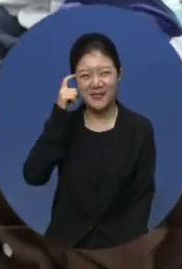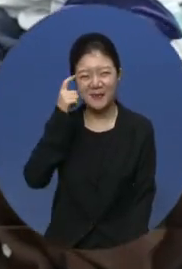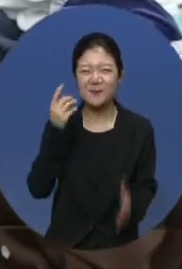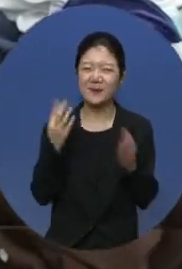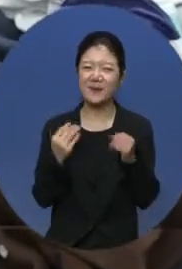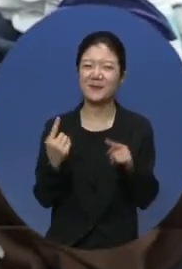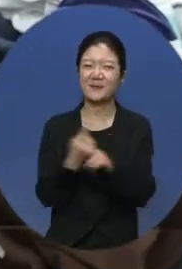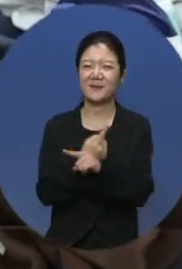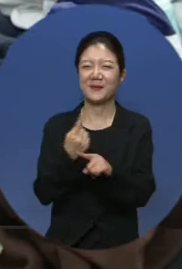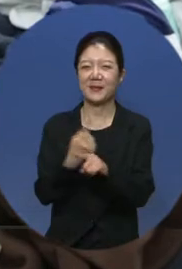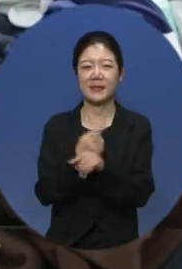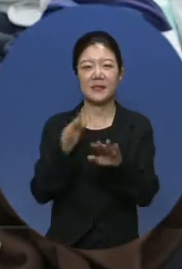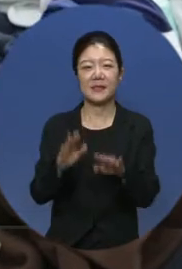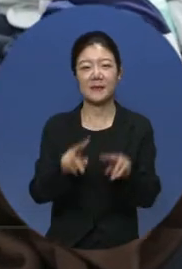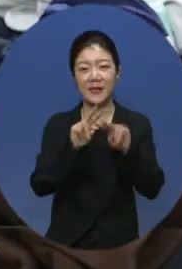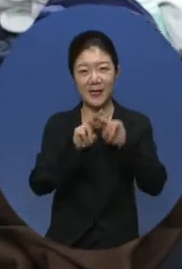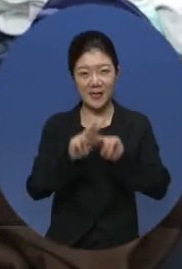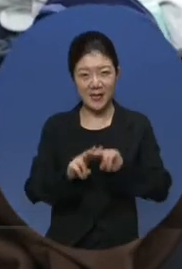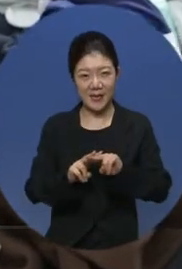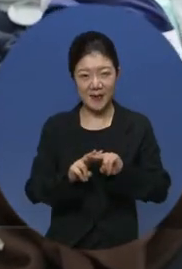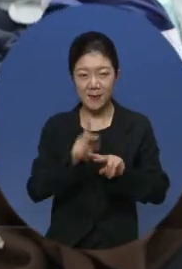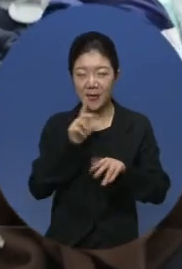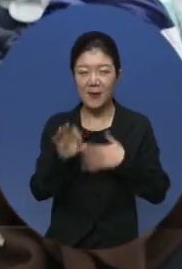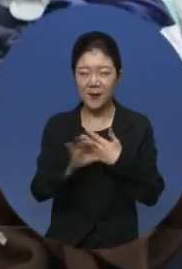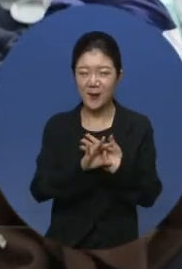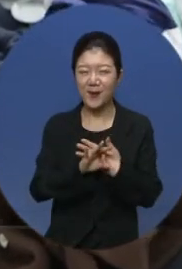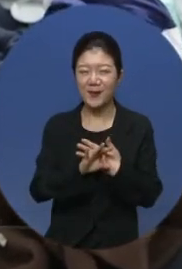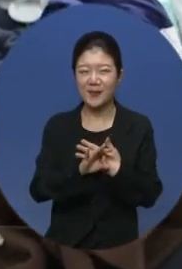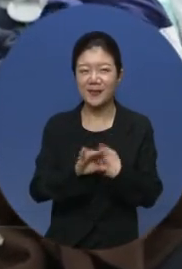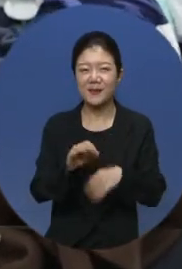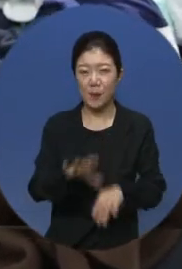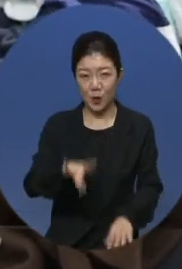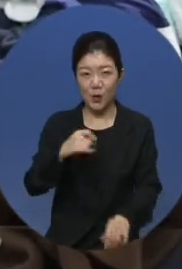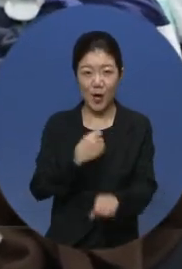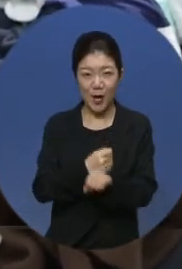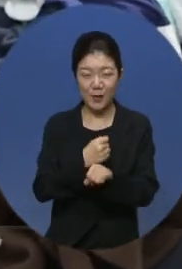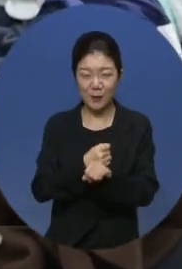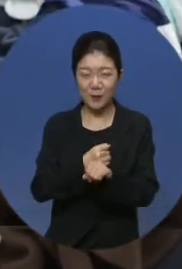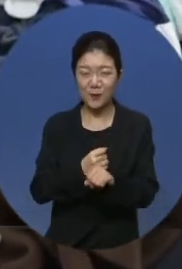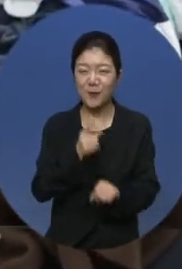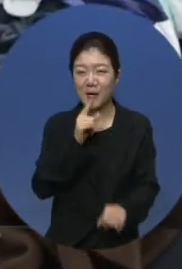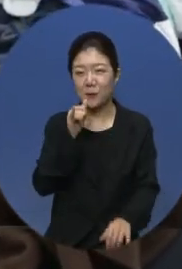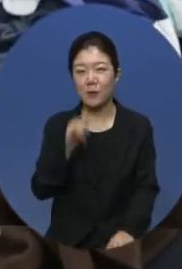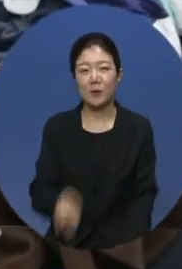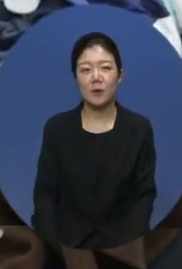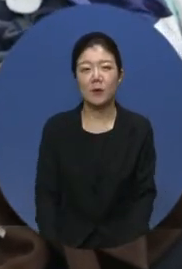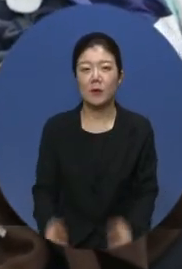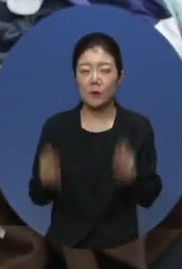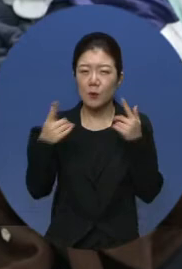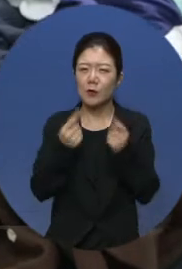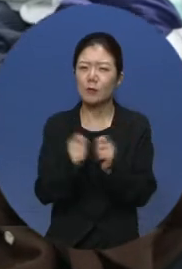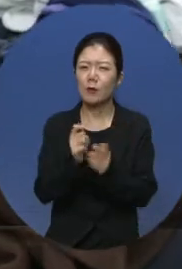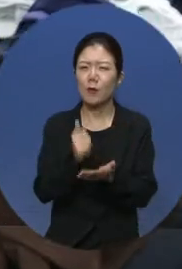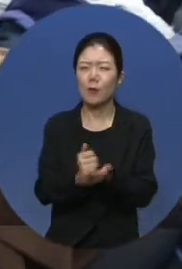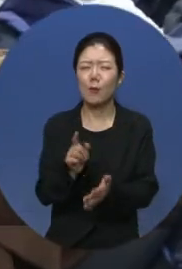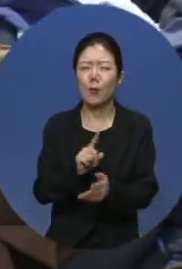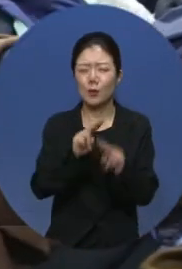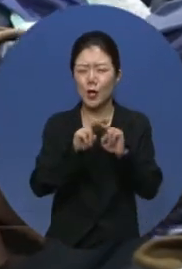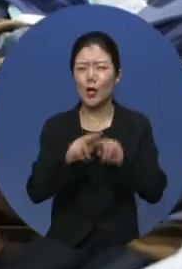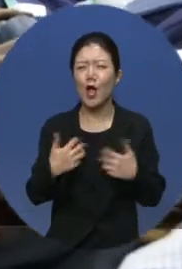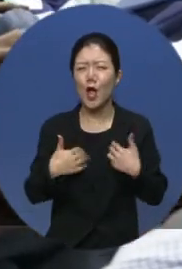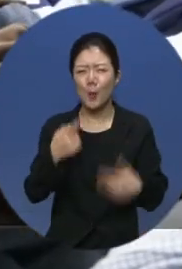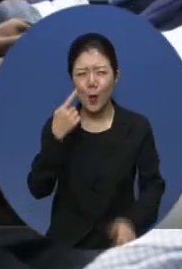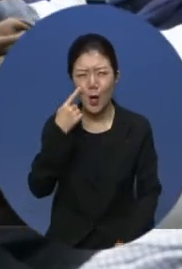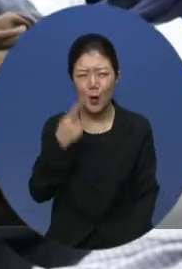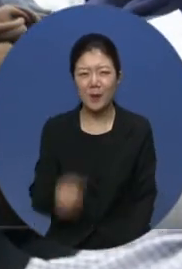많이 바뀌어서 지금 사다리 타기 하자 그러면은 뭐 스스럼 없이 먼저 하자 그럴 때도 있고, 아우 더운데 뭐 팀장님 우리 뭐 사다리 타기